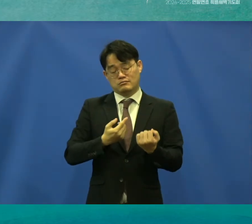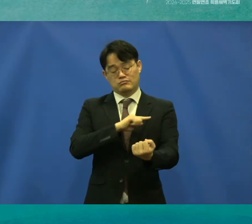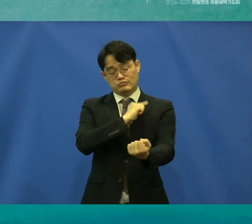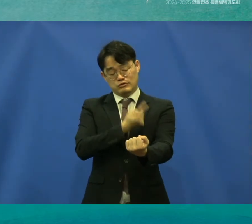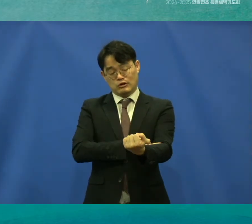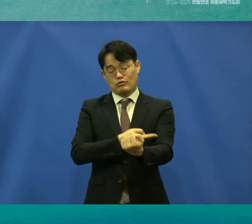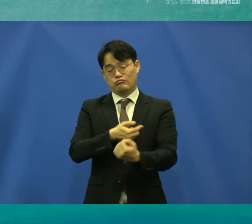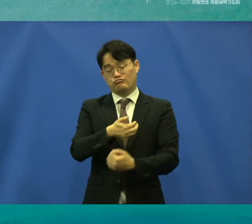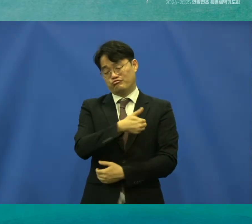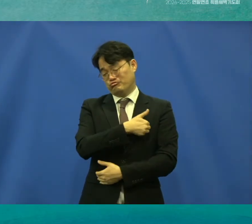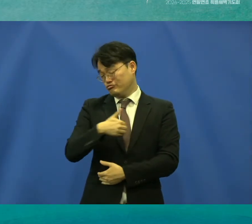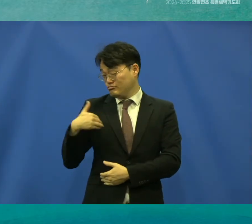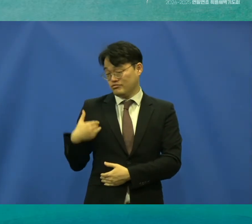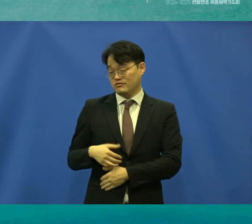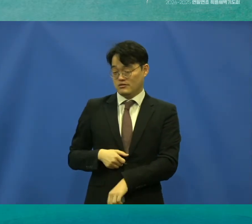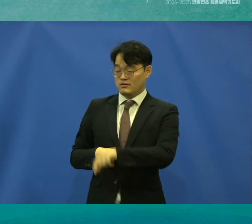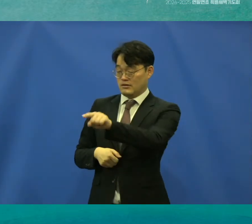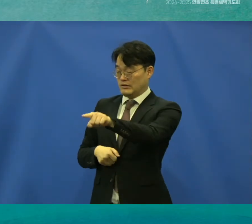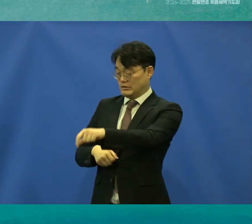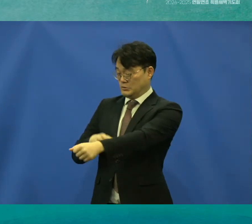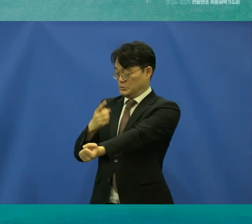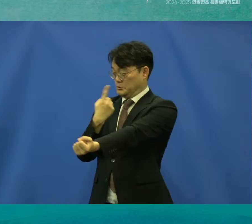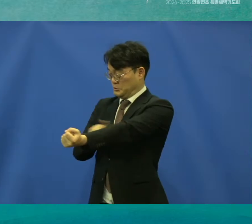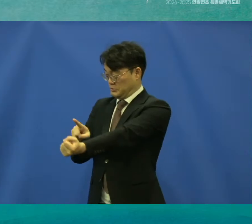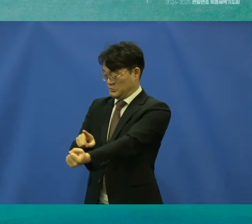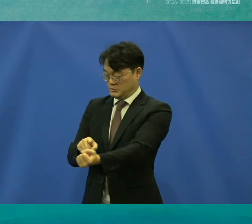거예요. 여러분,